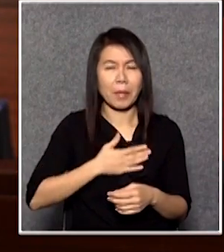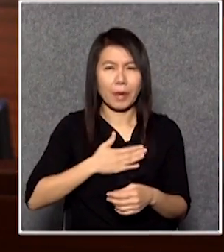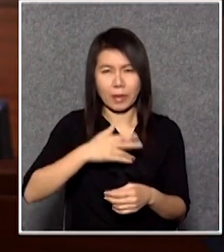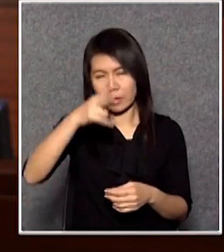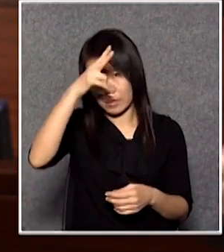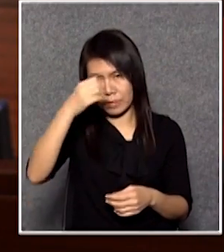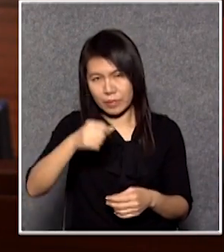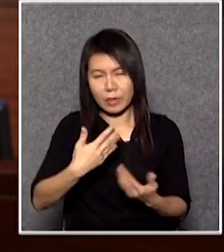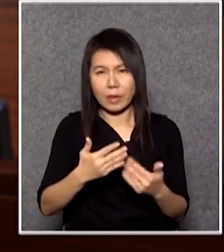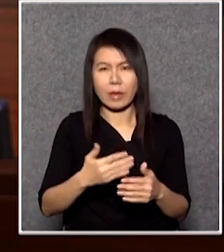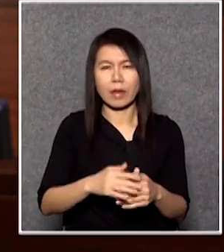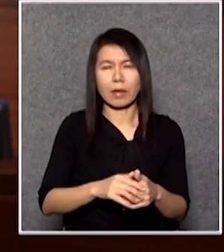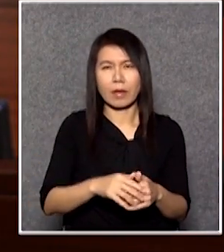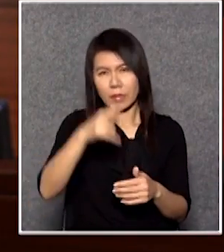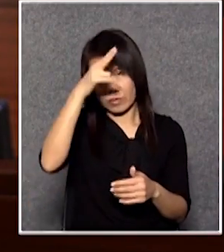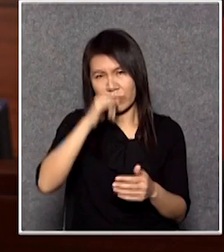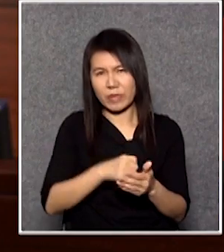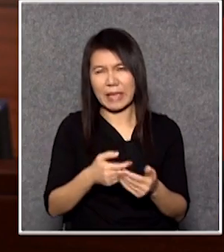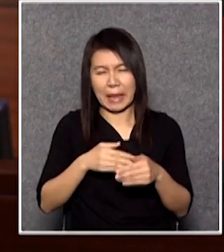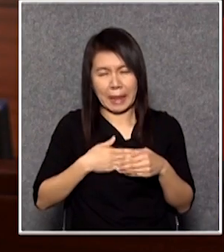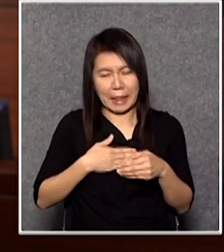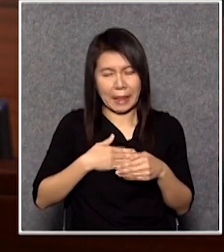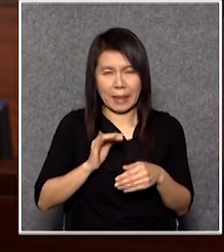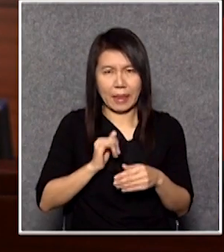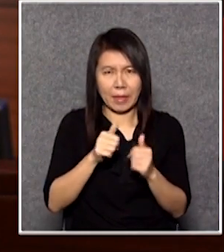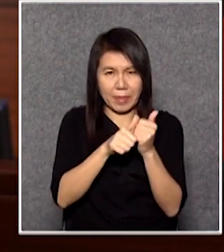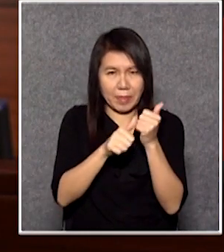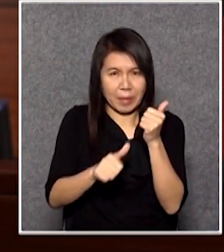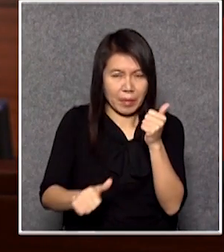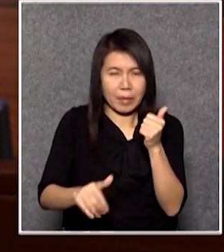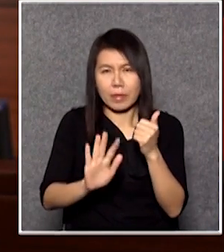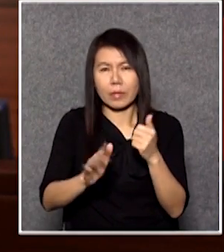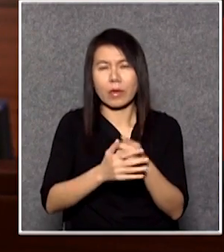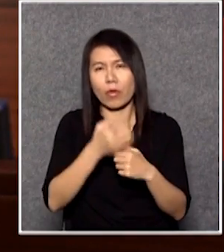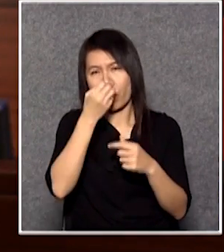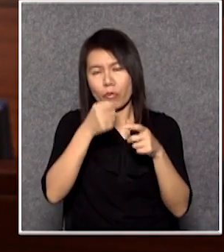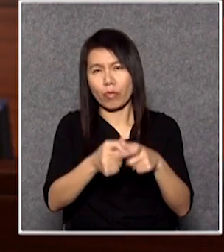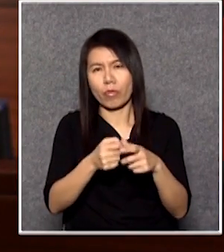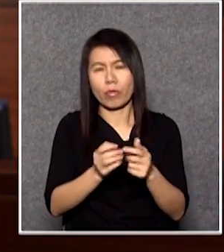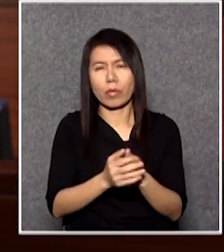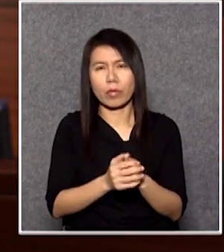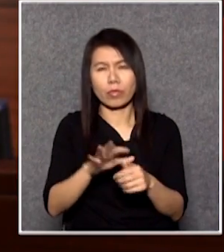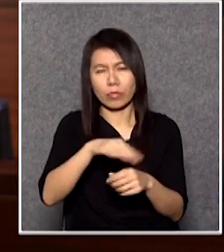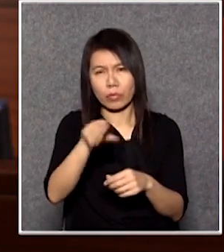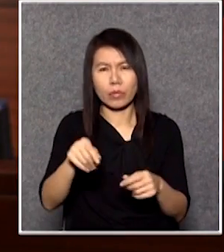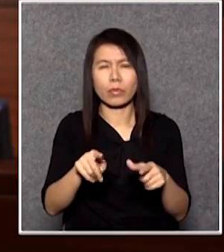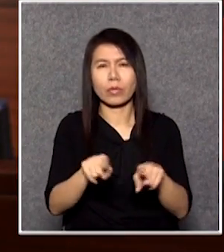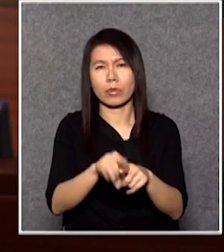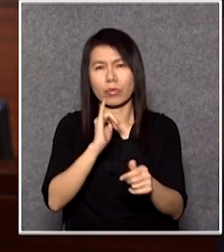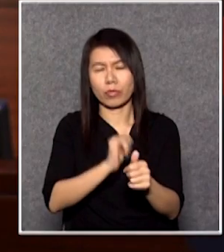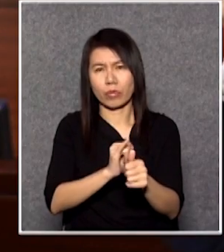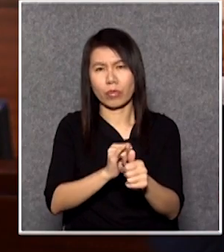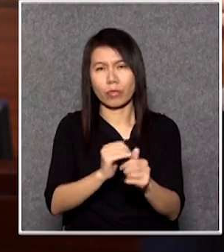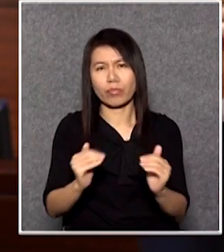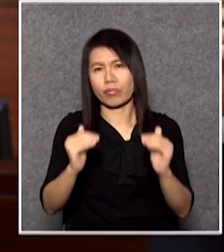腦，稅局哪有夠膽啊，在部門下的嘛。其實香港很公道的，天主犯法與民同罪的，怎會不開快腦？